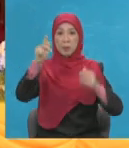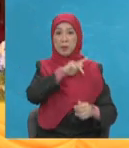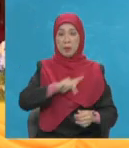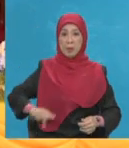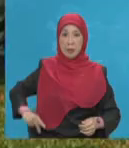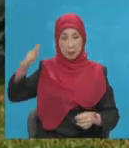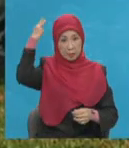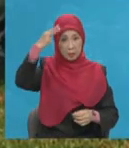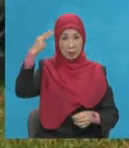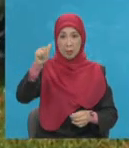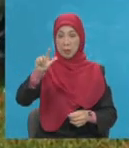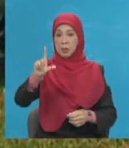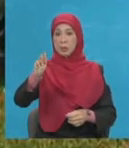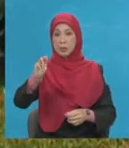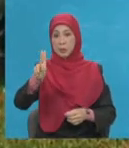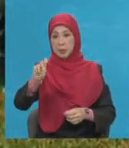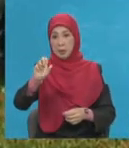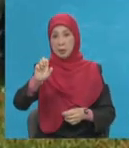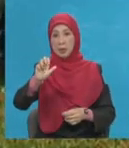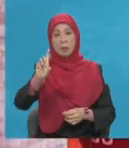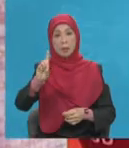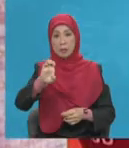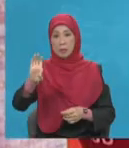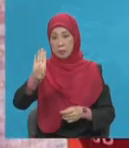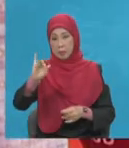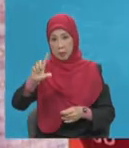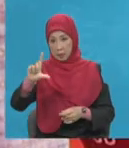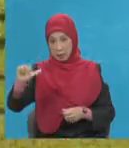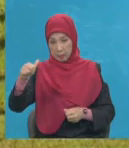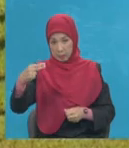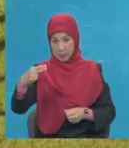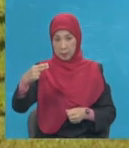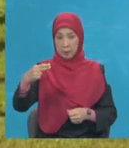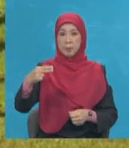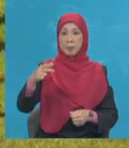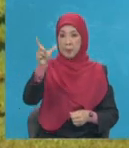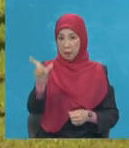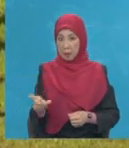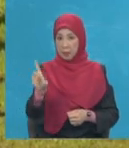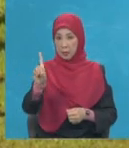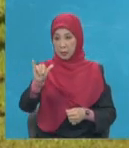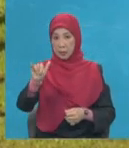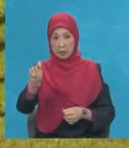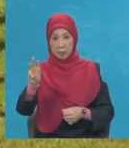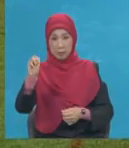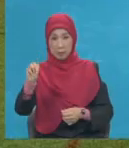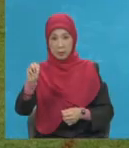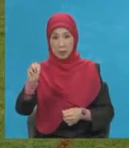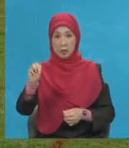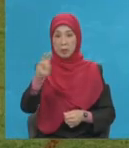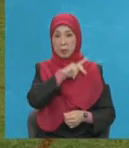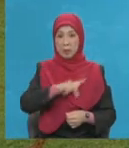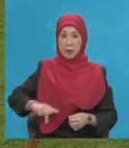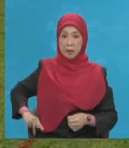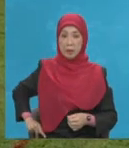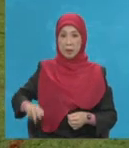Pengiran Muda Haji Al-Muhtadi Billah, Menteri Kanan di Jabatan Perdana Menteri, Duli Yang Teramat Mulia Paduka Seri Pengiran